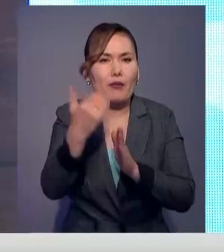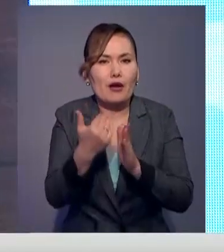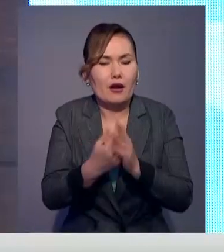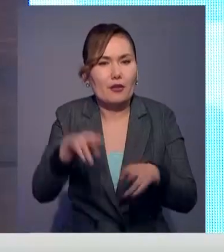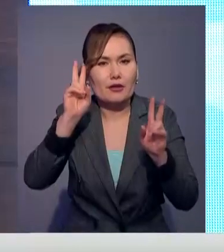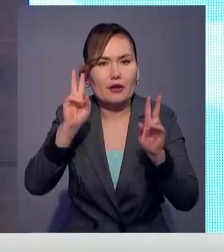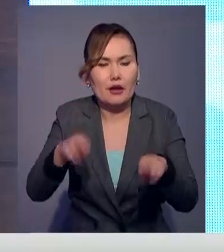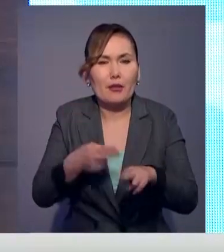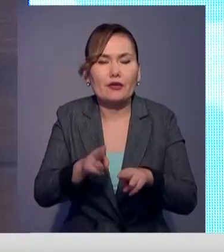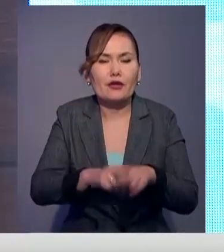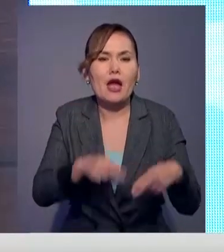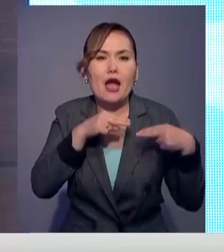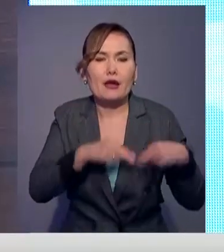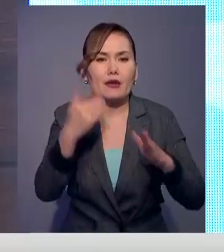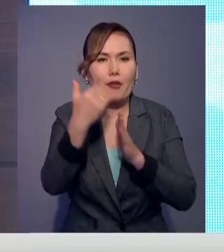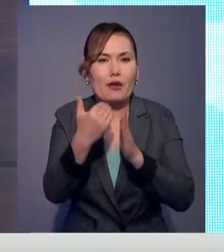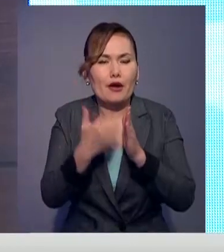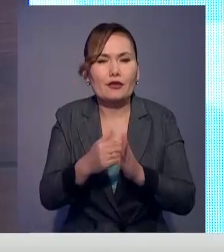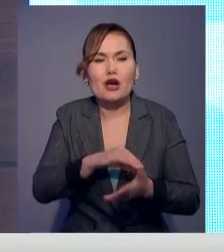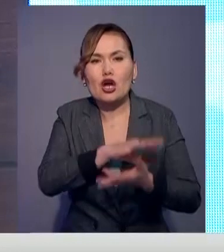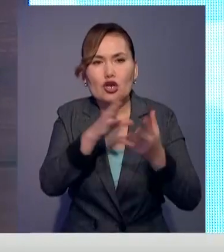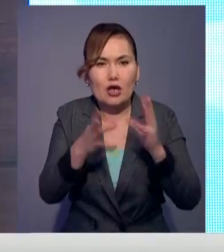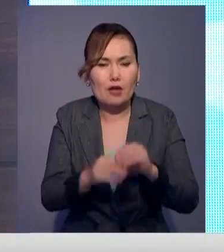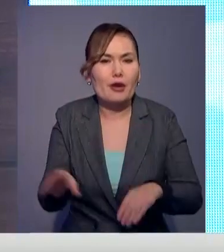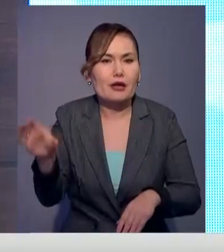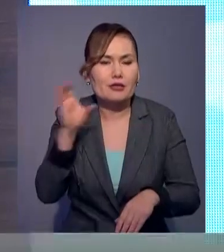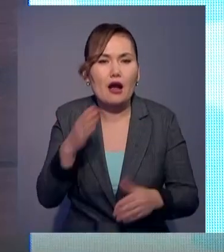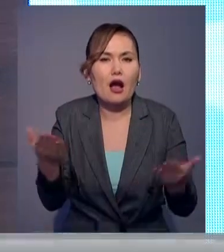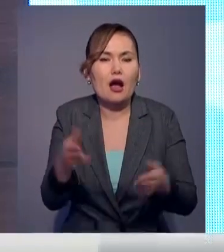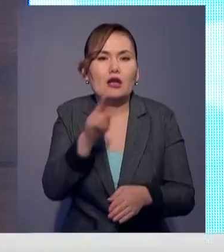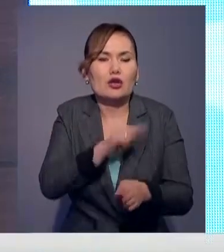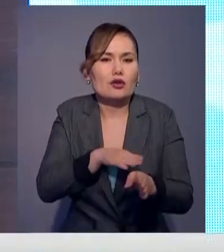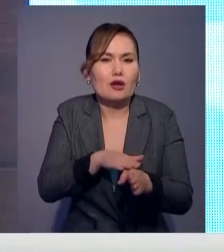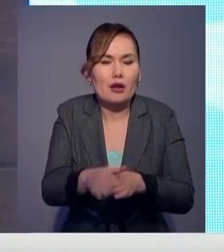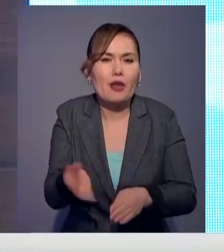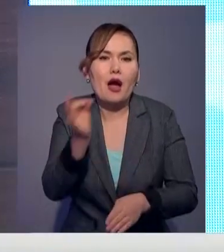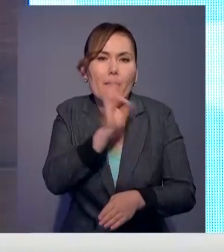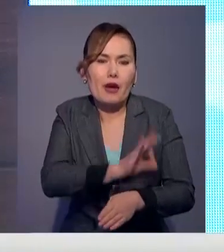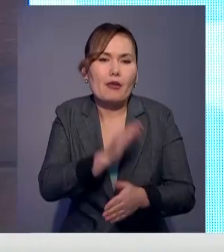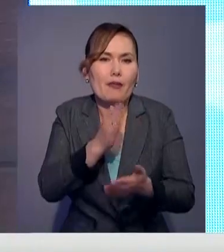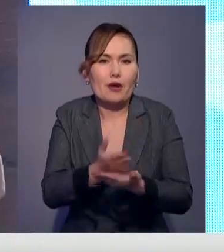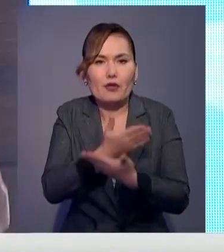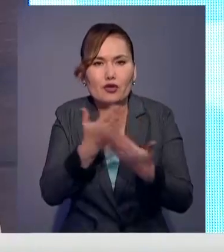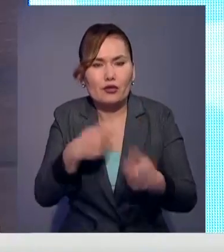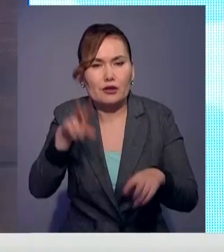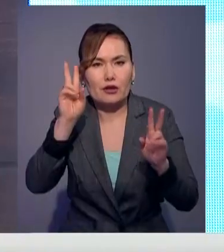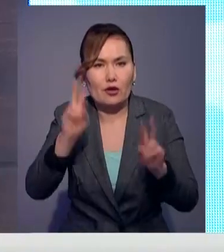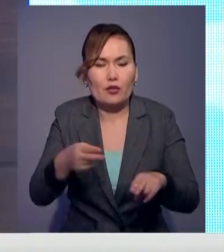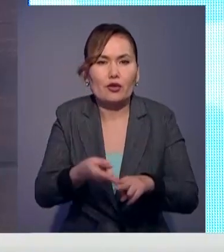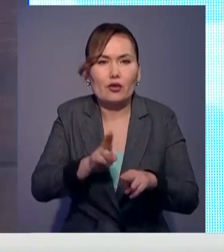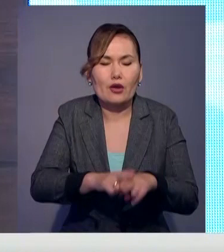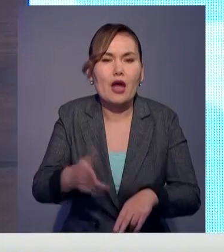білмейді. Мәселен, еңбек бағдарламасы туралы жалпы естіген болар, бірақ қалай жұмыс істейтінін, оның пайдасы бар ма, жоқ па хабарсыз. Бұл